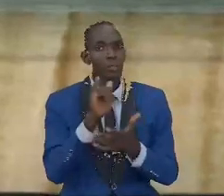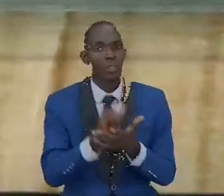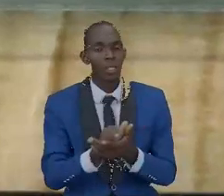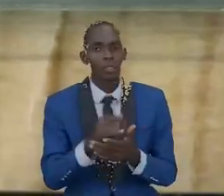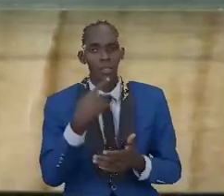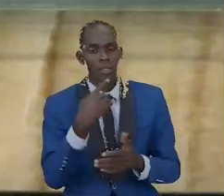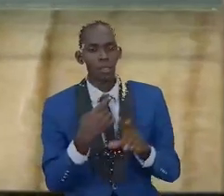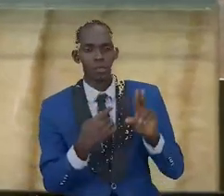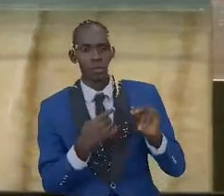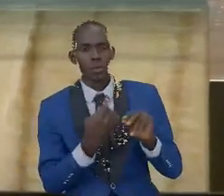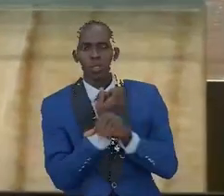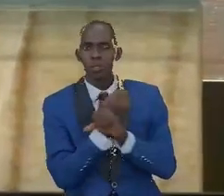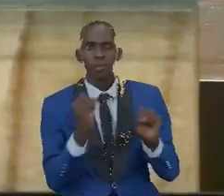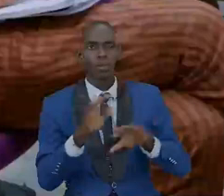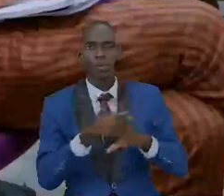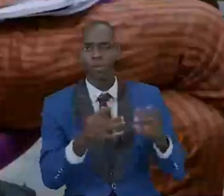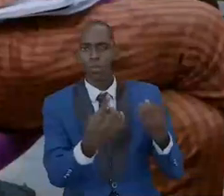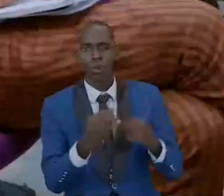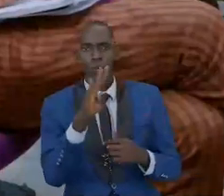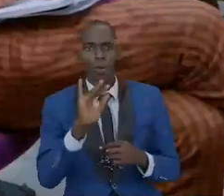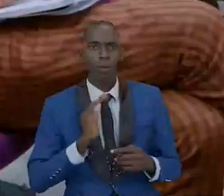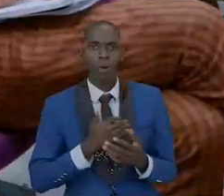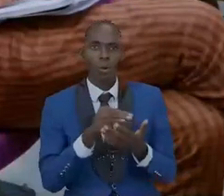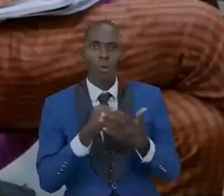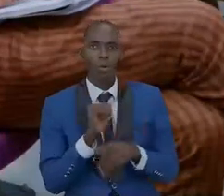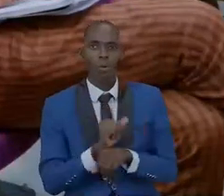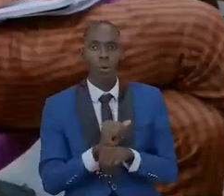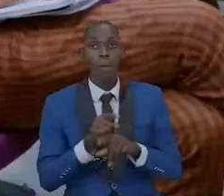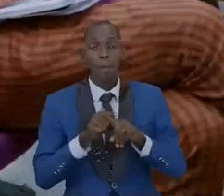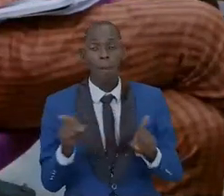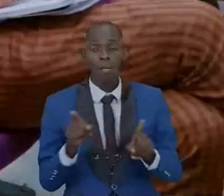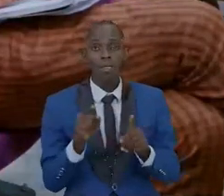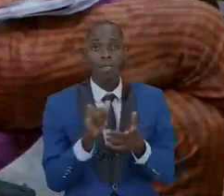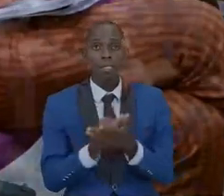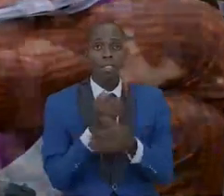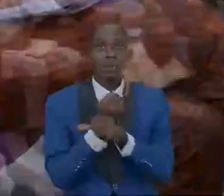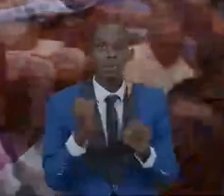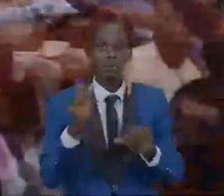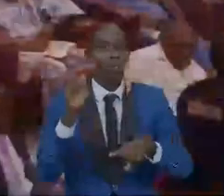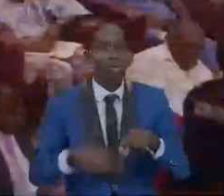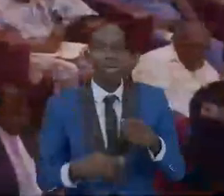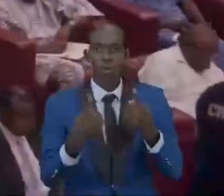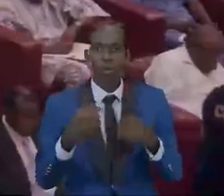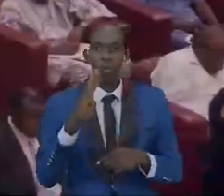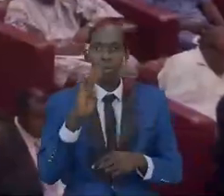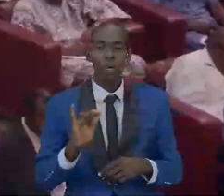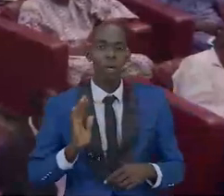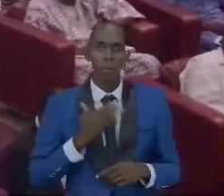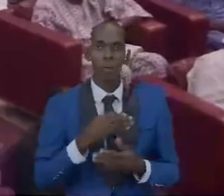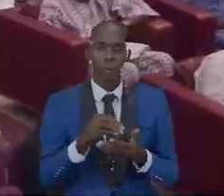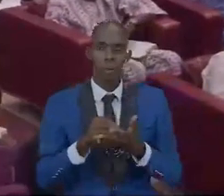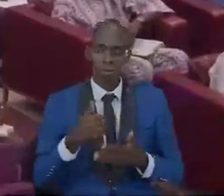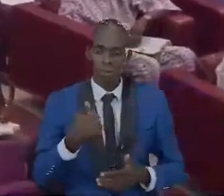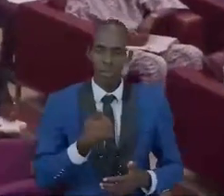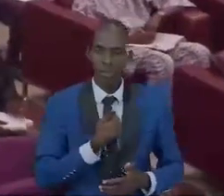par nos propres œuvres que la justification ne peut pas provenir de notre justice de soi